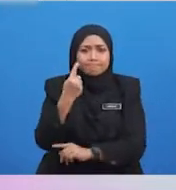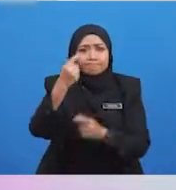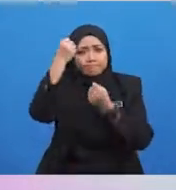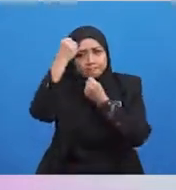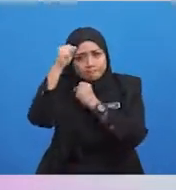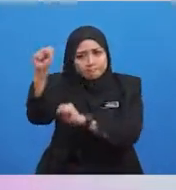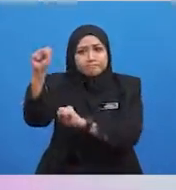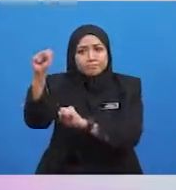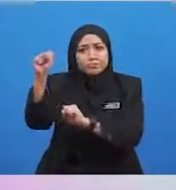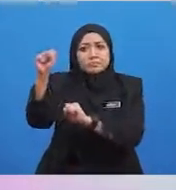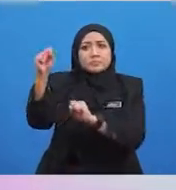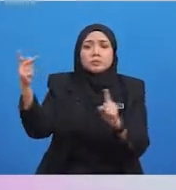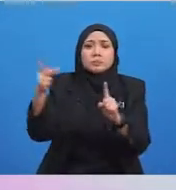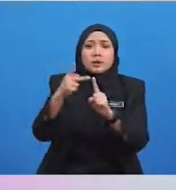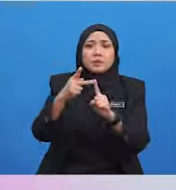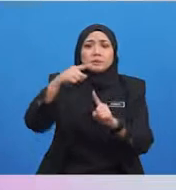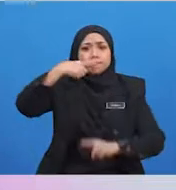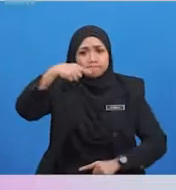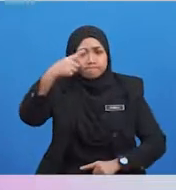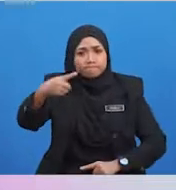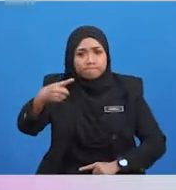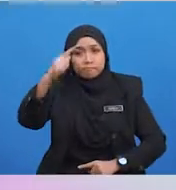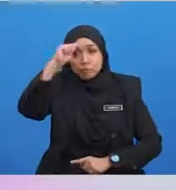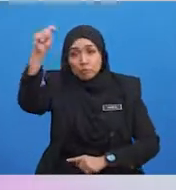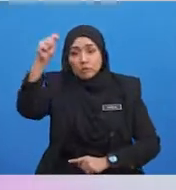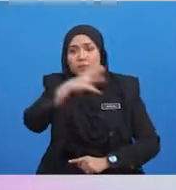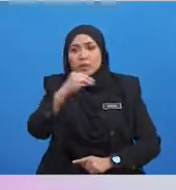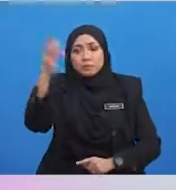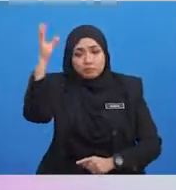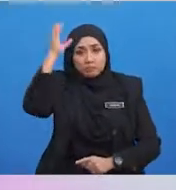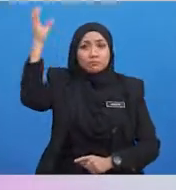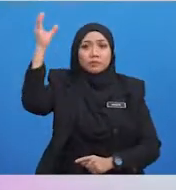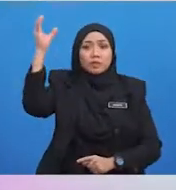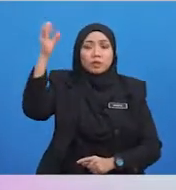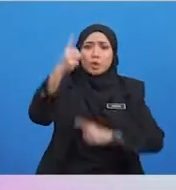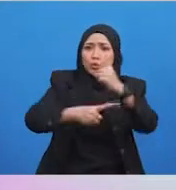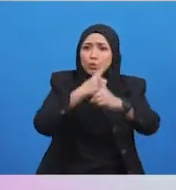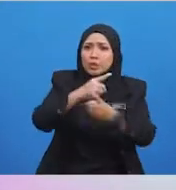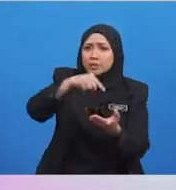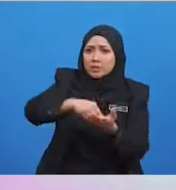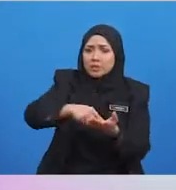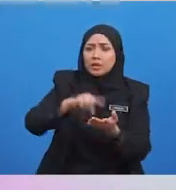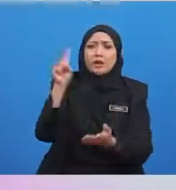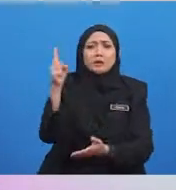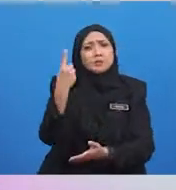akan perintah Tuhan. Dia juga sedar bahawa dunia ini hanyalah